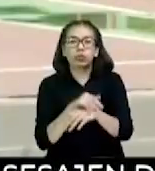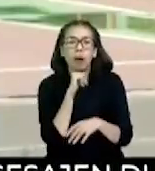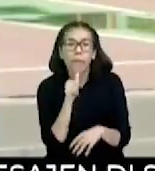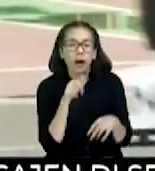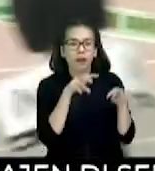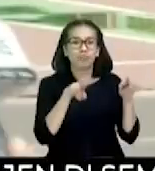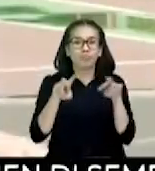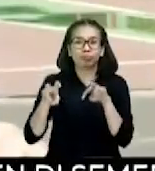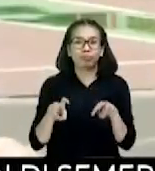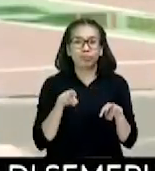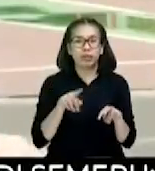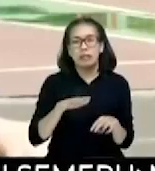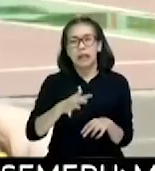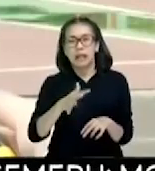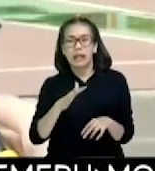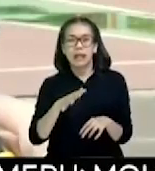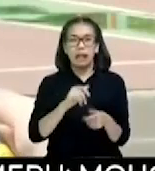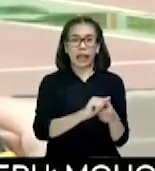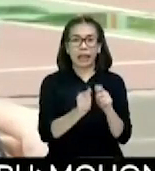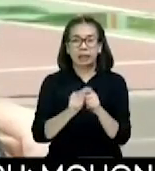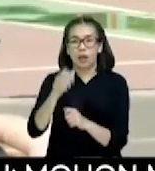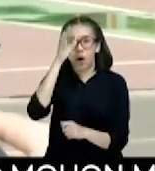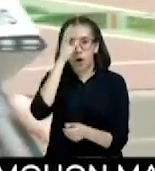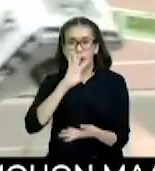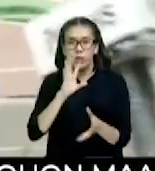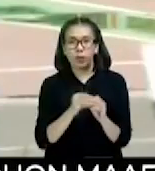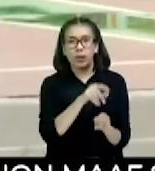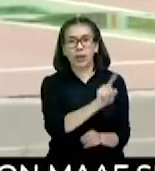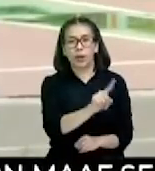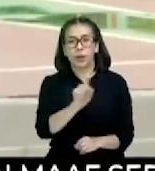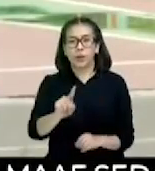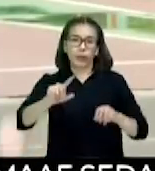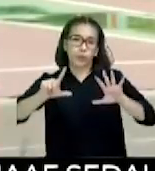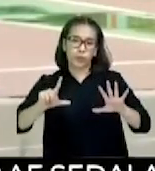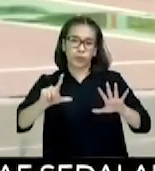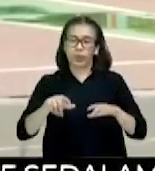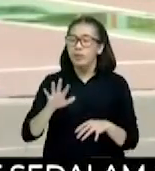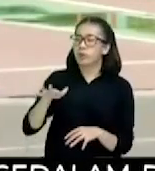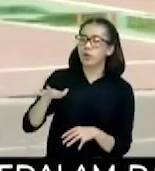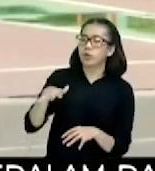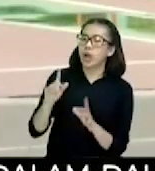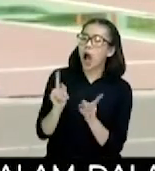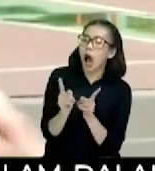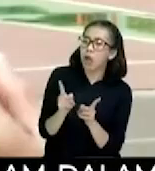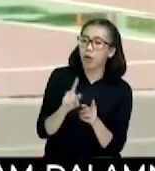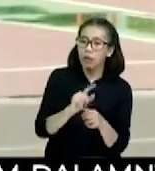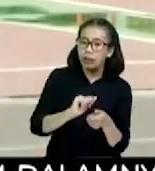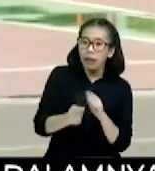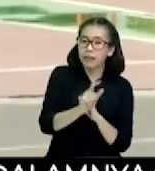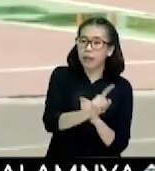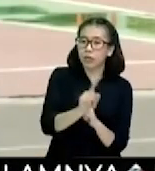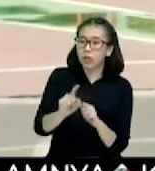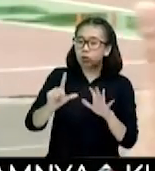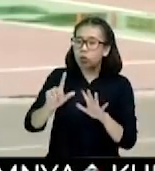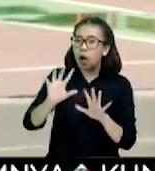berapa orang, Pak? Ya, sekitar 117 orang. Kemudian pada hari 117 itu nantinya bila ada yang positif